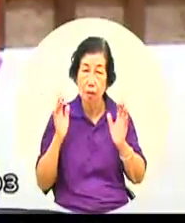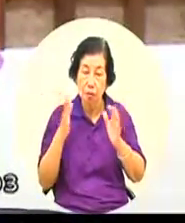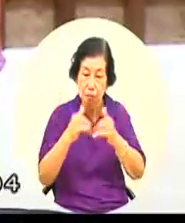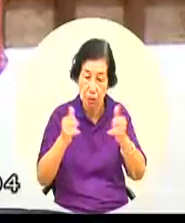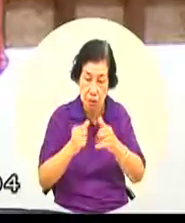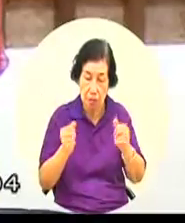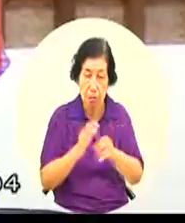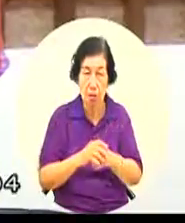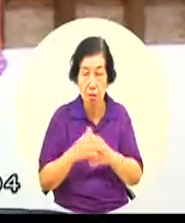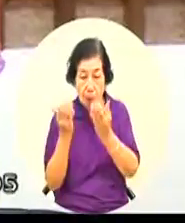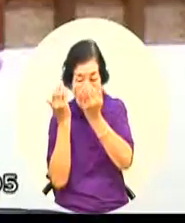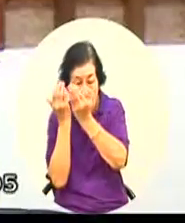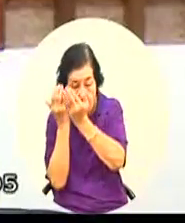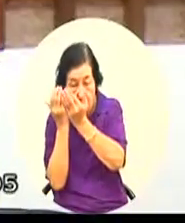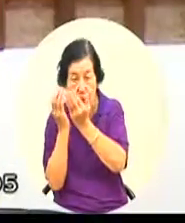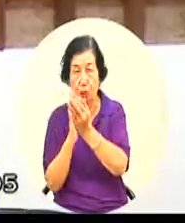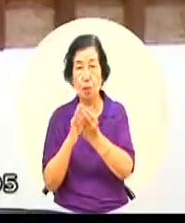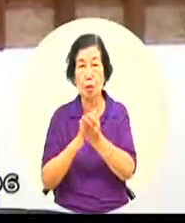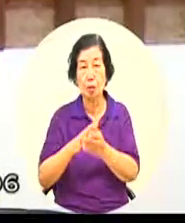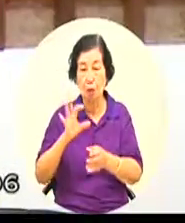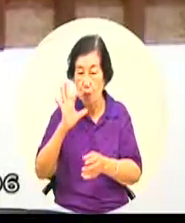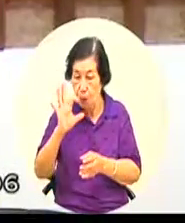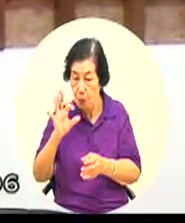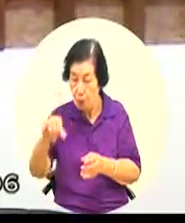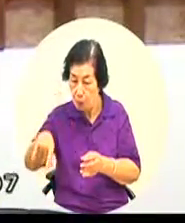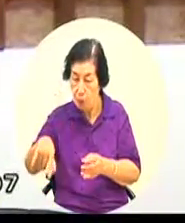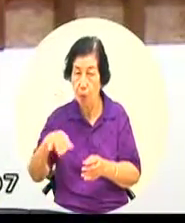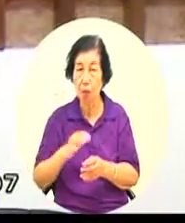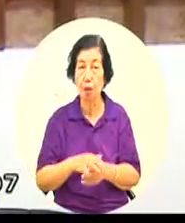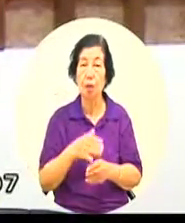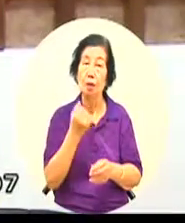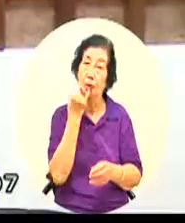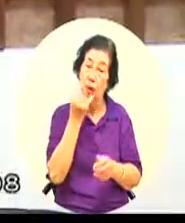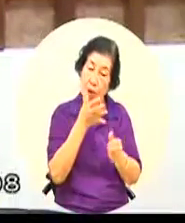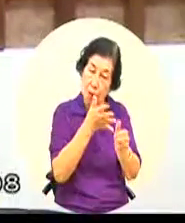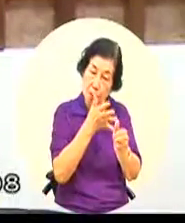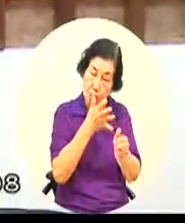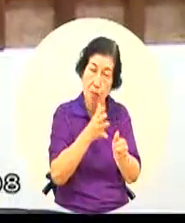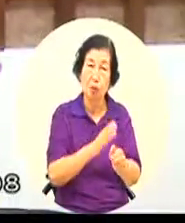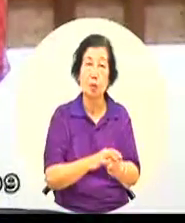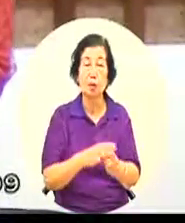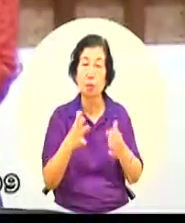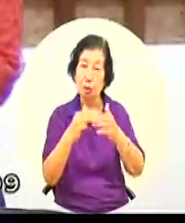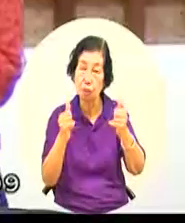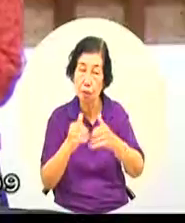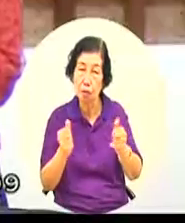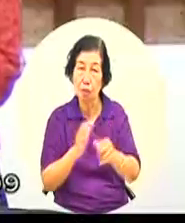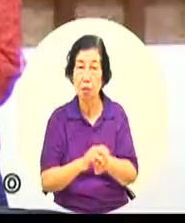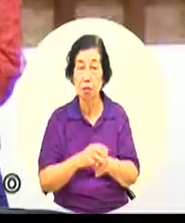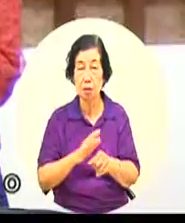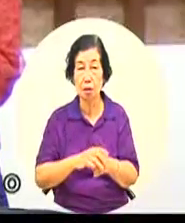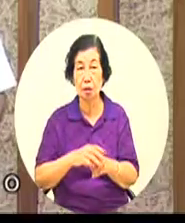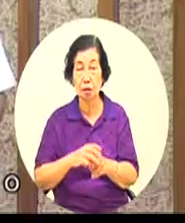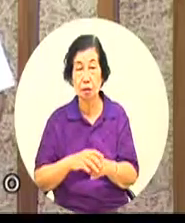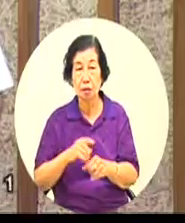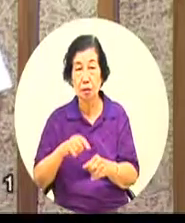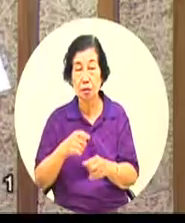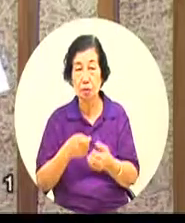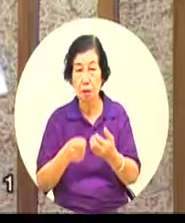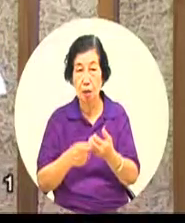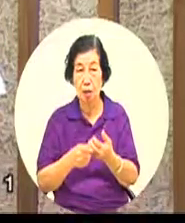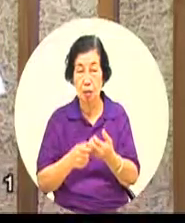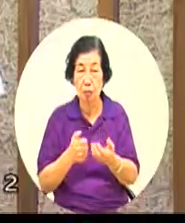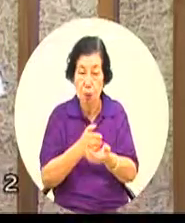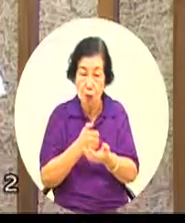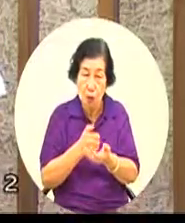说哎，你拉 K 通常你会在哪里？来，科长你知道在哪里吗？ 一般在